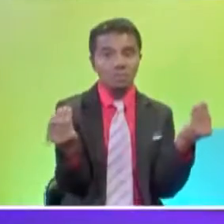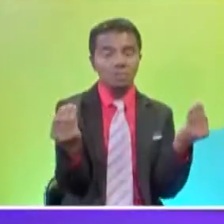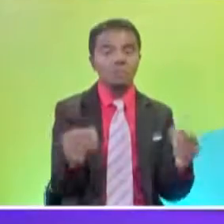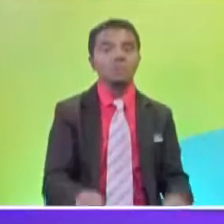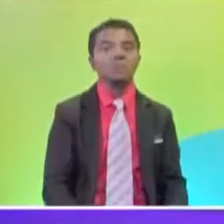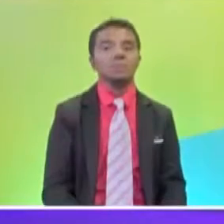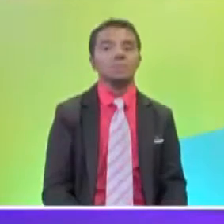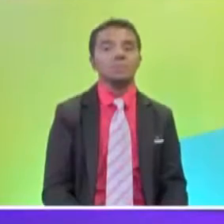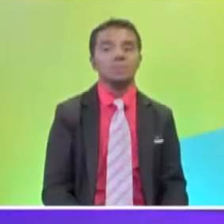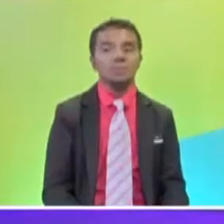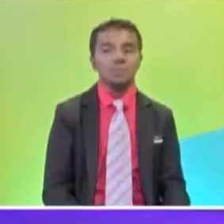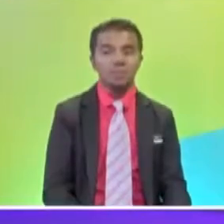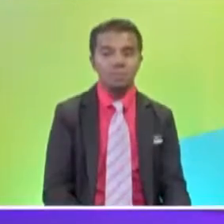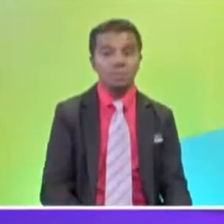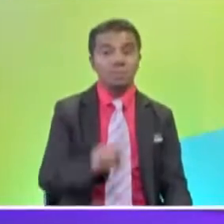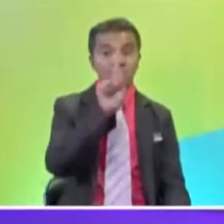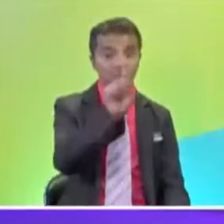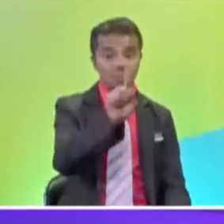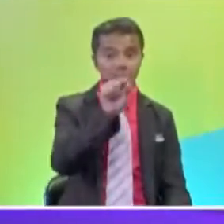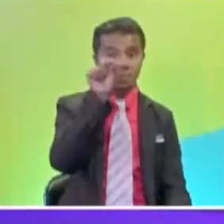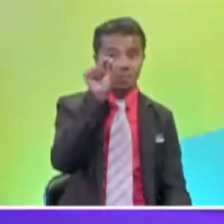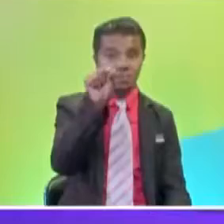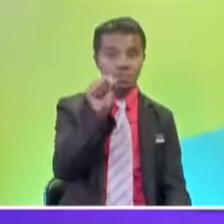sudu pasir. 1:5. Okey, ini